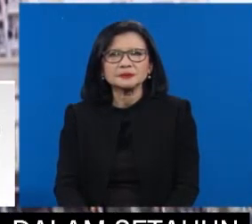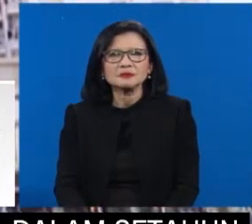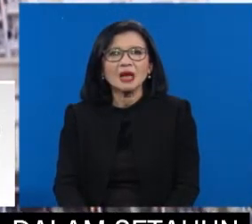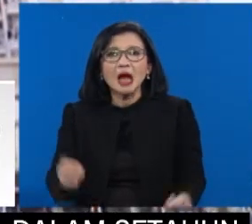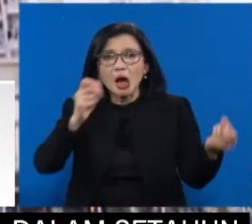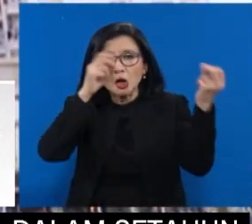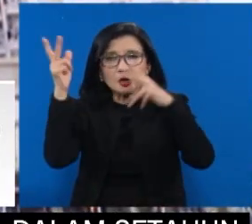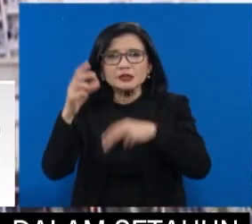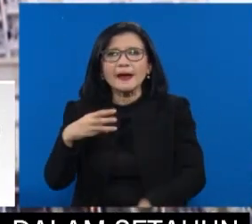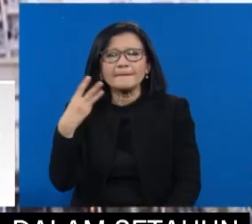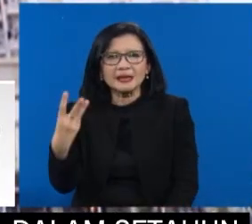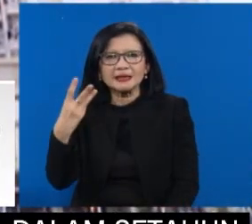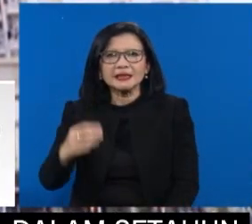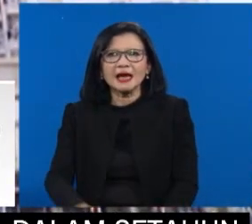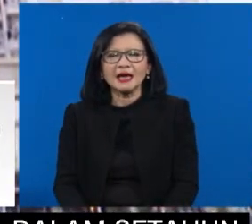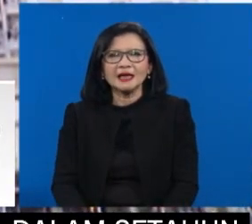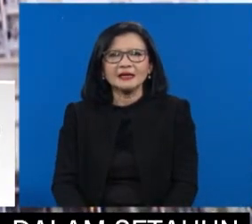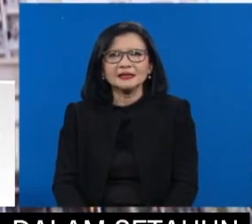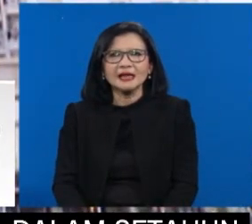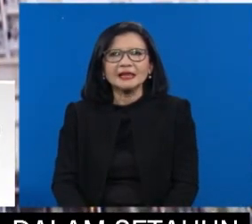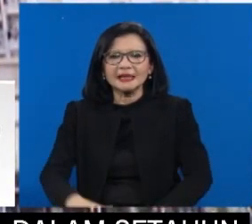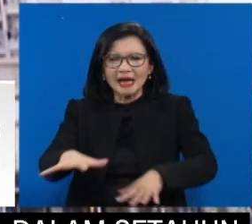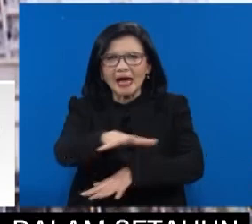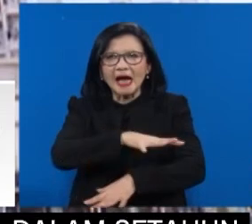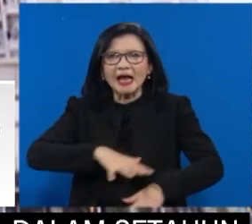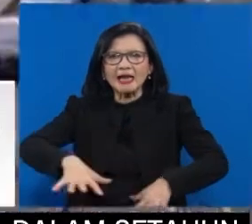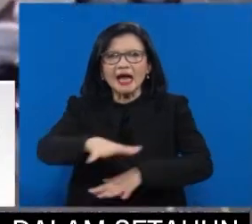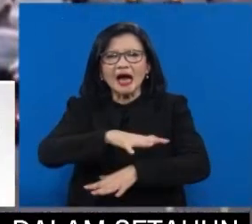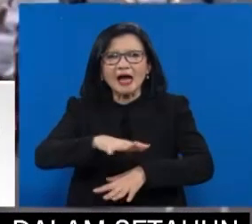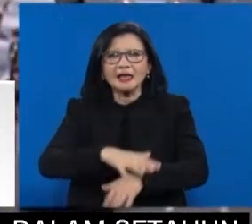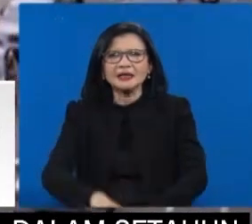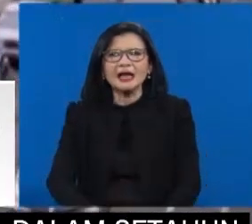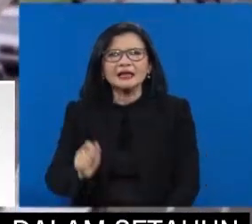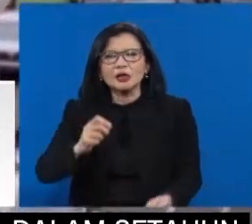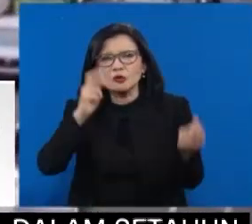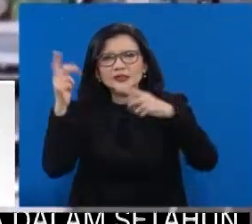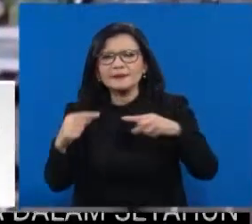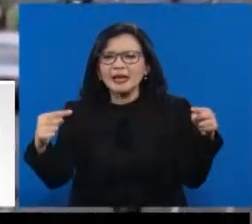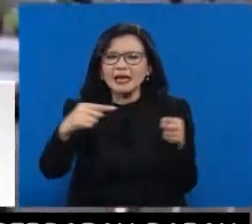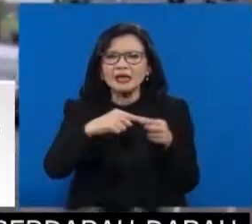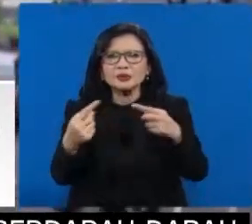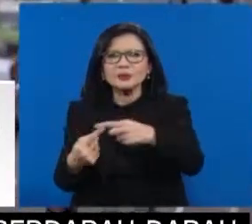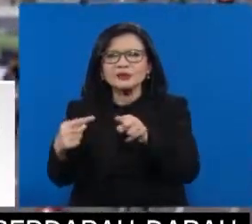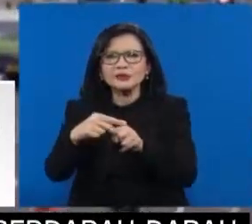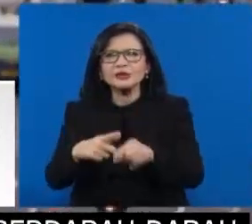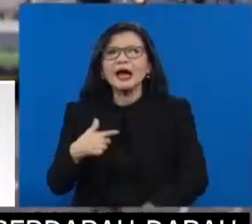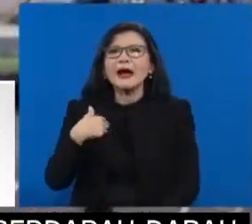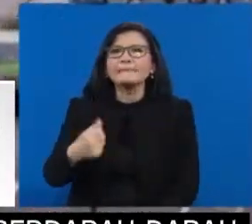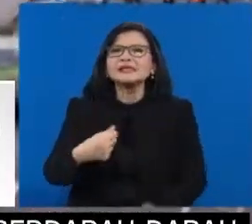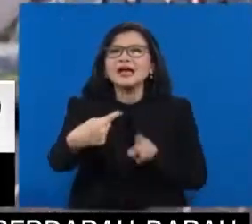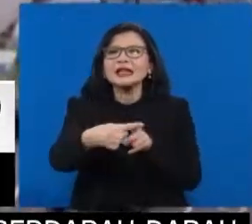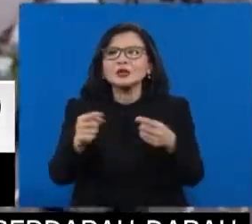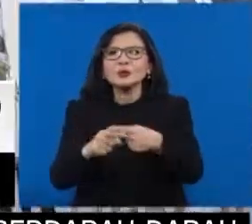Konsep ketiga adalah densify atau optimalisasi lahan dengan hunian vertikal dan konsep connect sehingga penghuni bisa terhubung